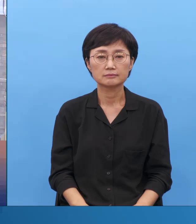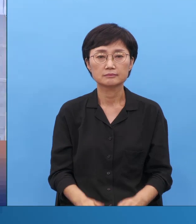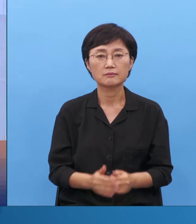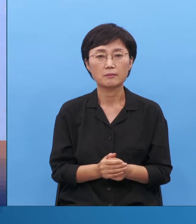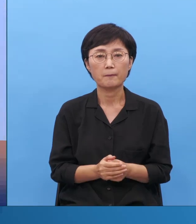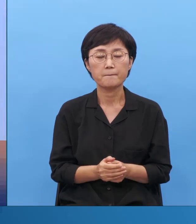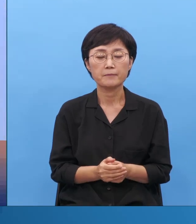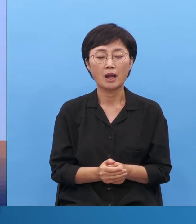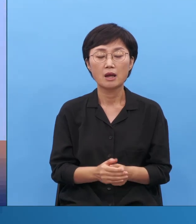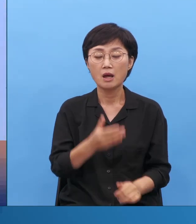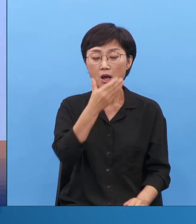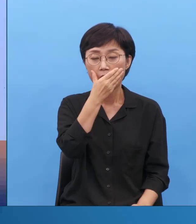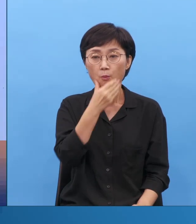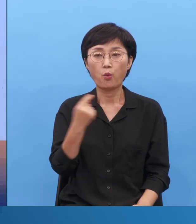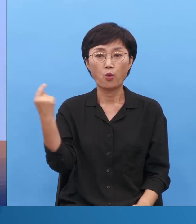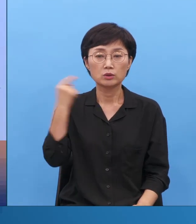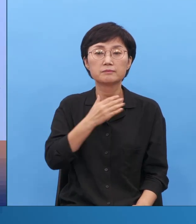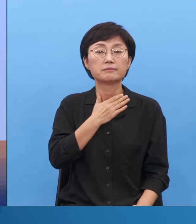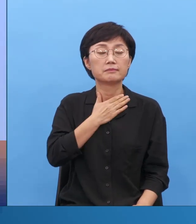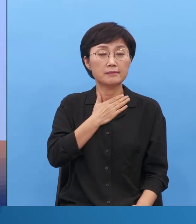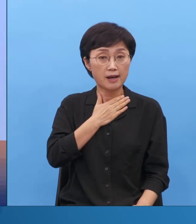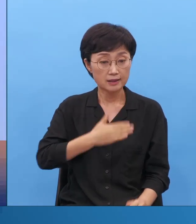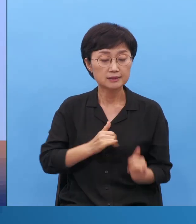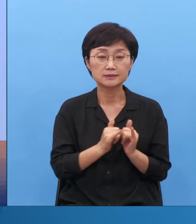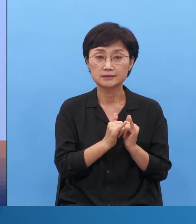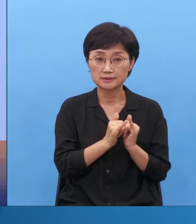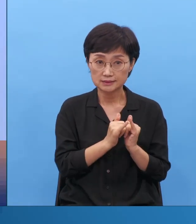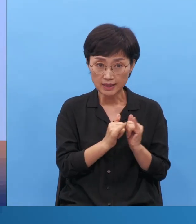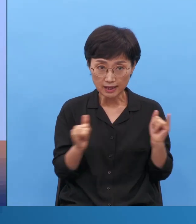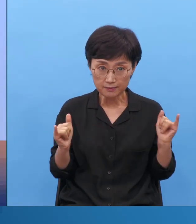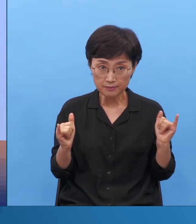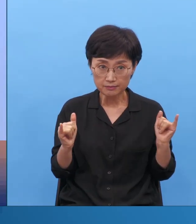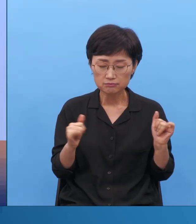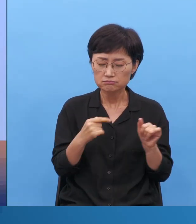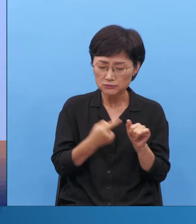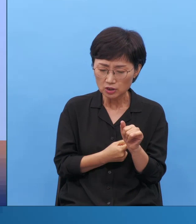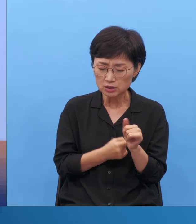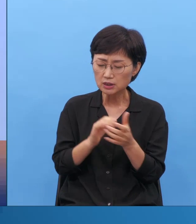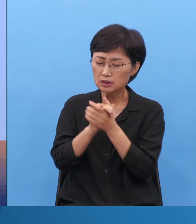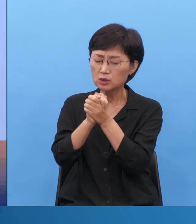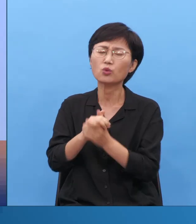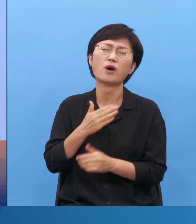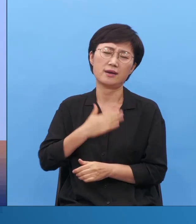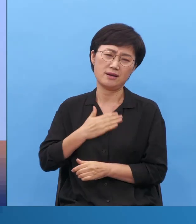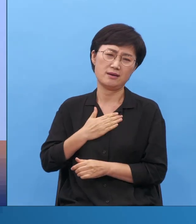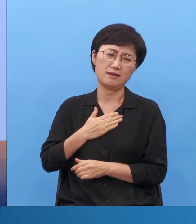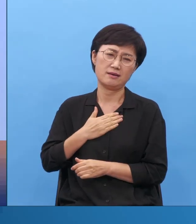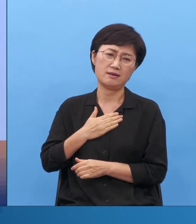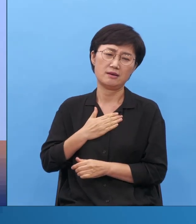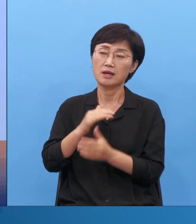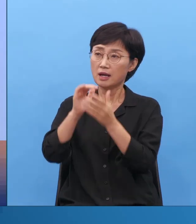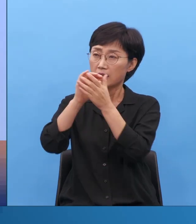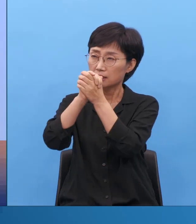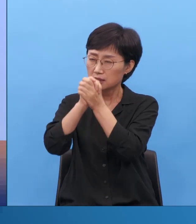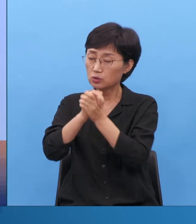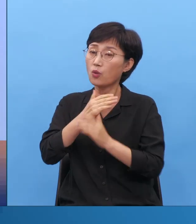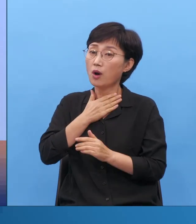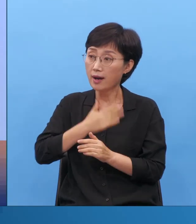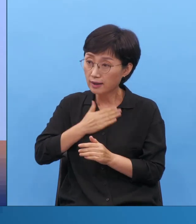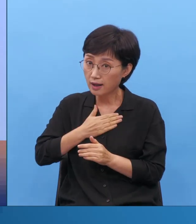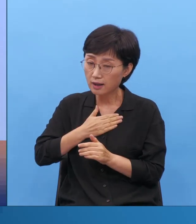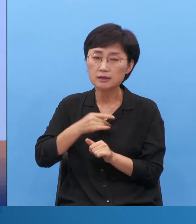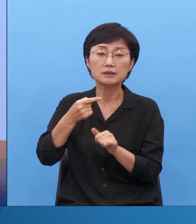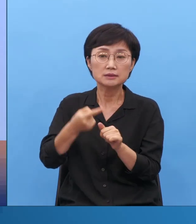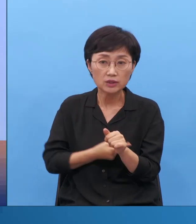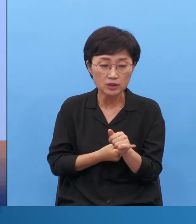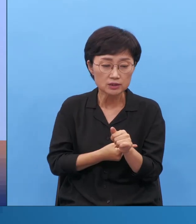복음을 아는 사람은 기도를 알게 됩니다. A person who knows the gospel knows prayer. 기도를 아는 사람은 세상을 변화시킵니다. And a person